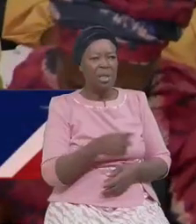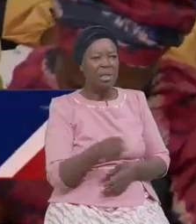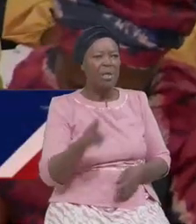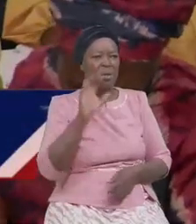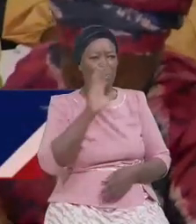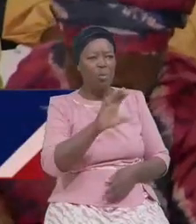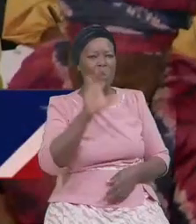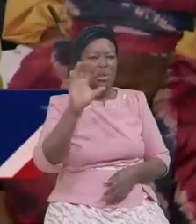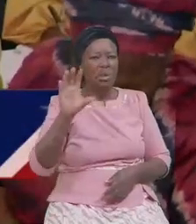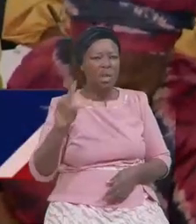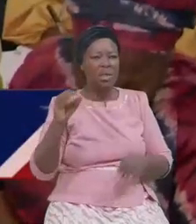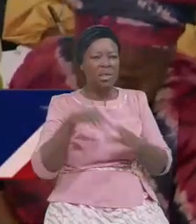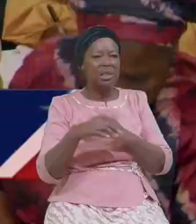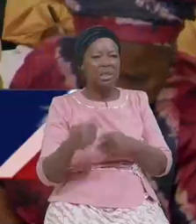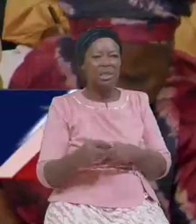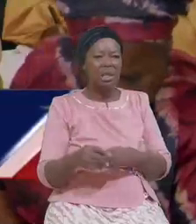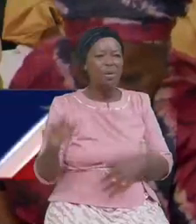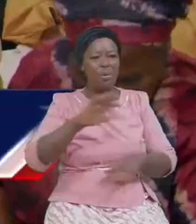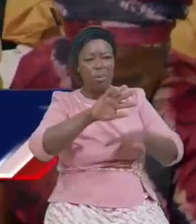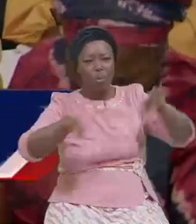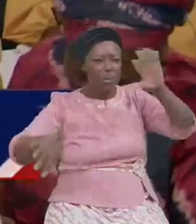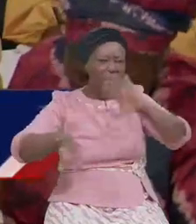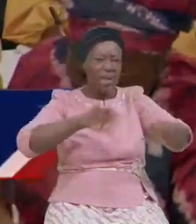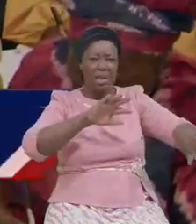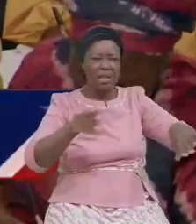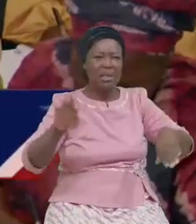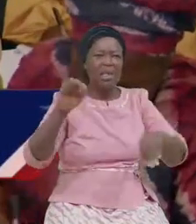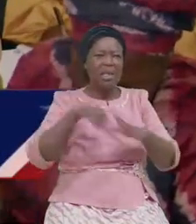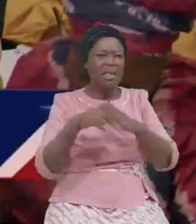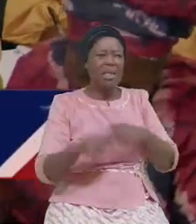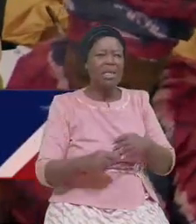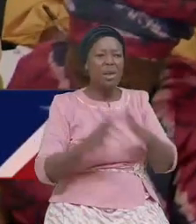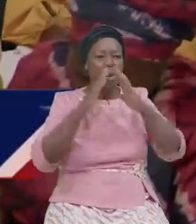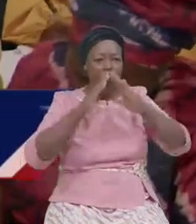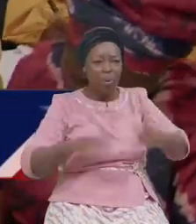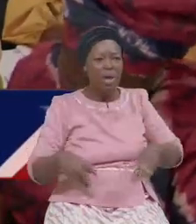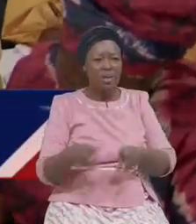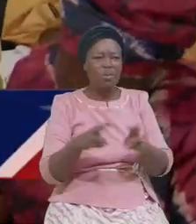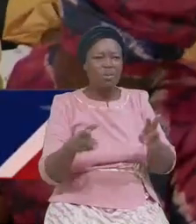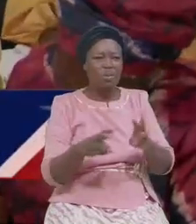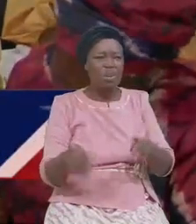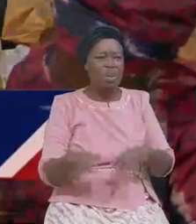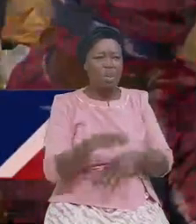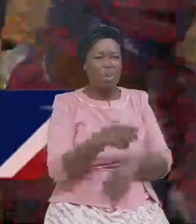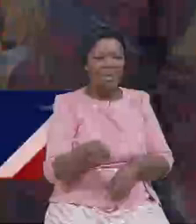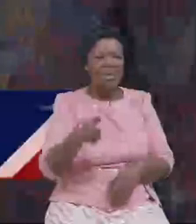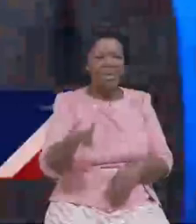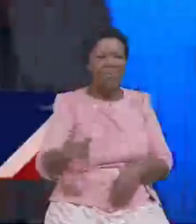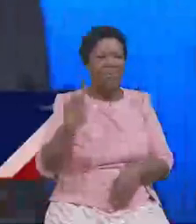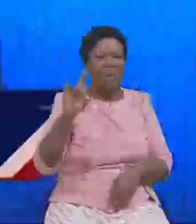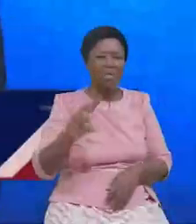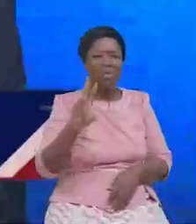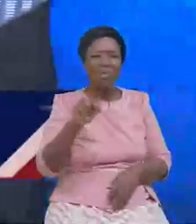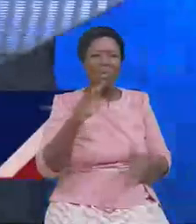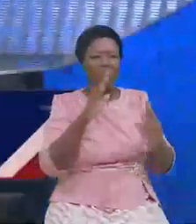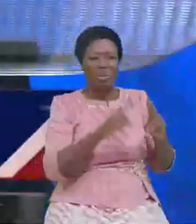ils erraient dans le désert, ils marchaient dans la solitude, sans trouver une